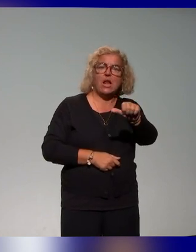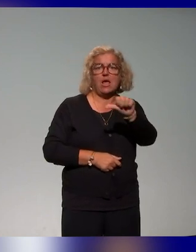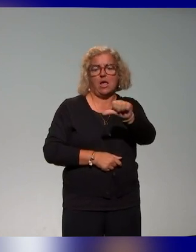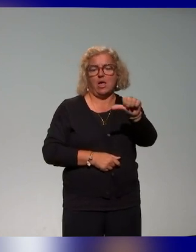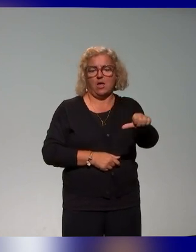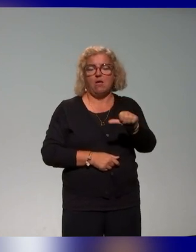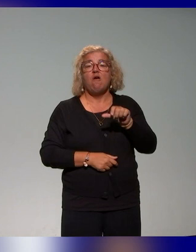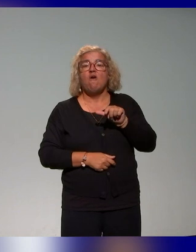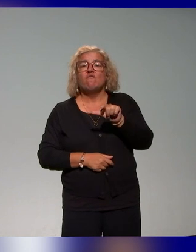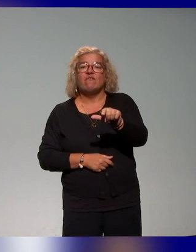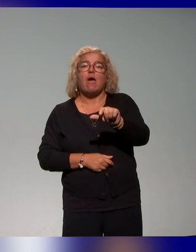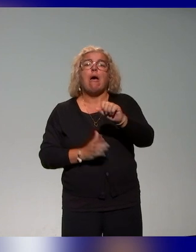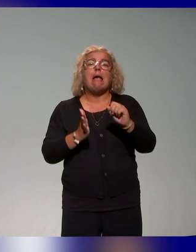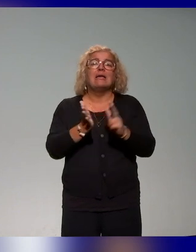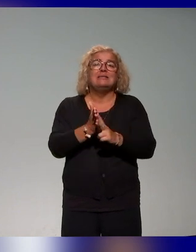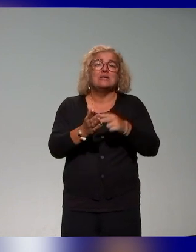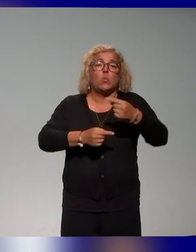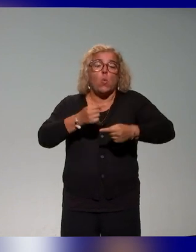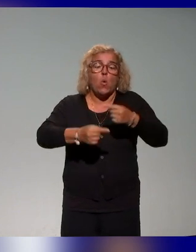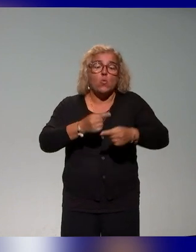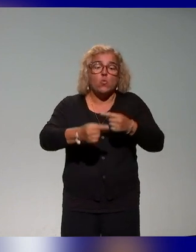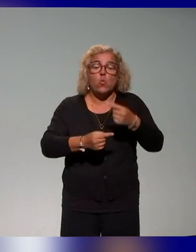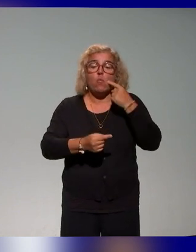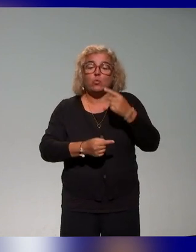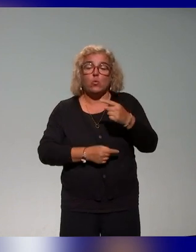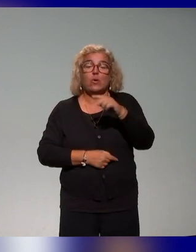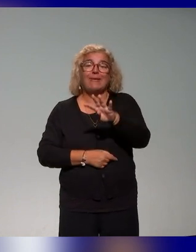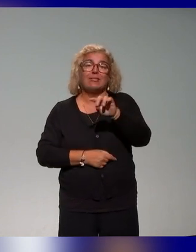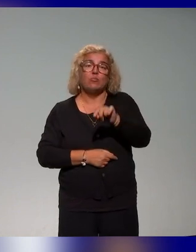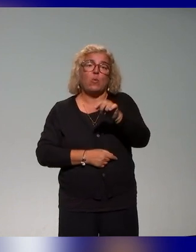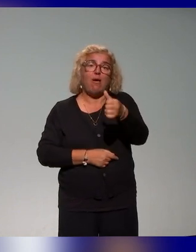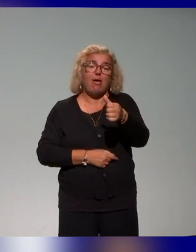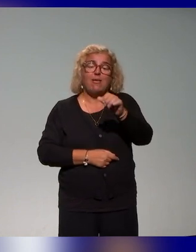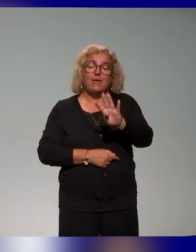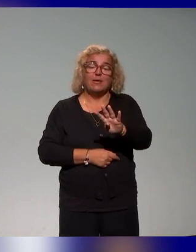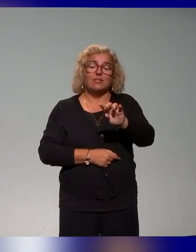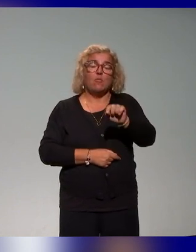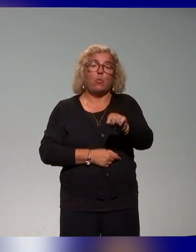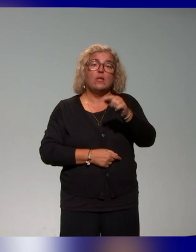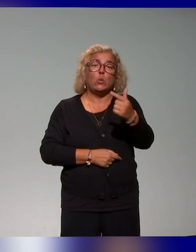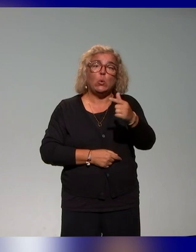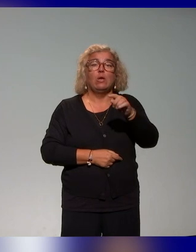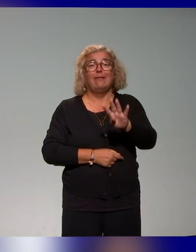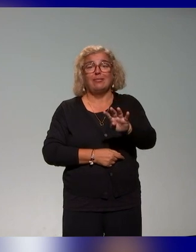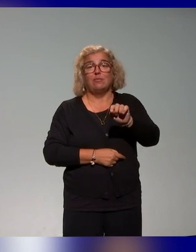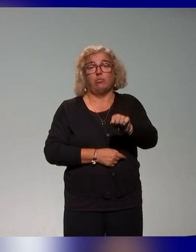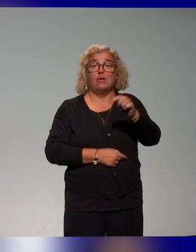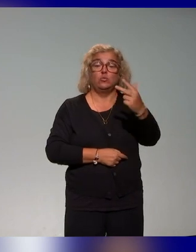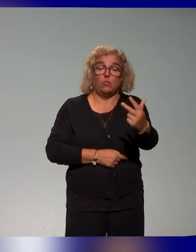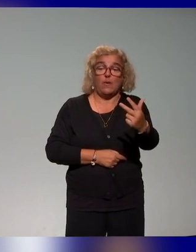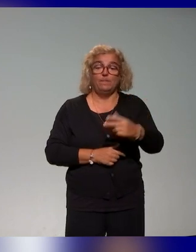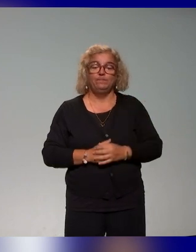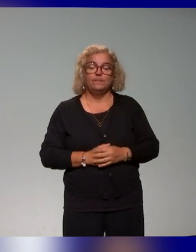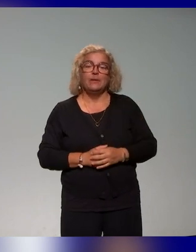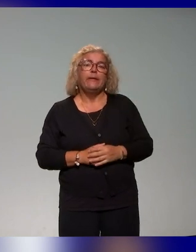d'accréditation pour la 4.1, 4.2 et 4.3 pour cette norme. Et ils sont aussi en train de travailler déjà sur